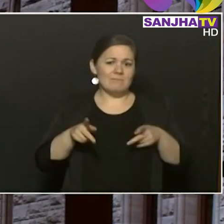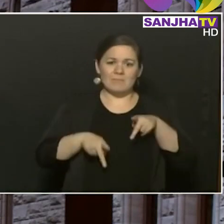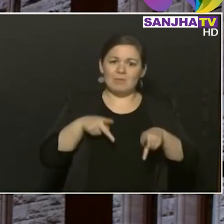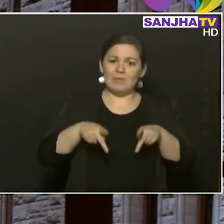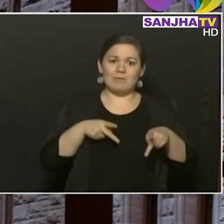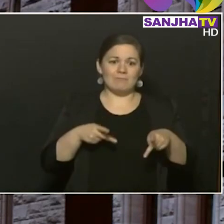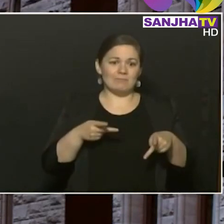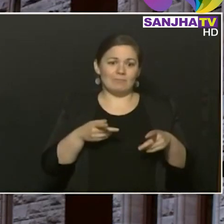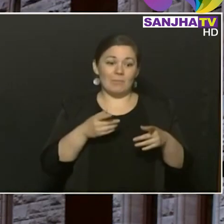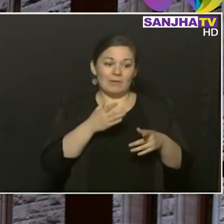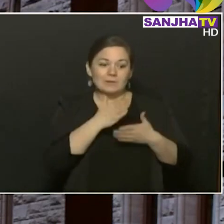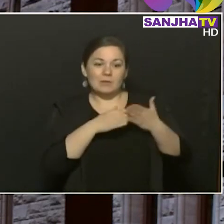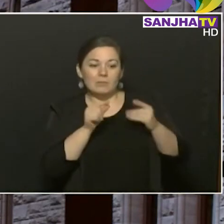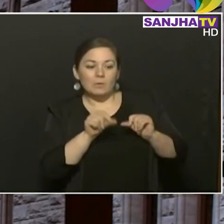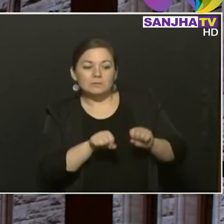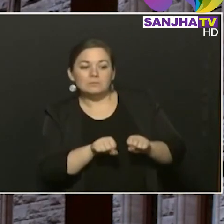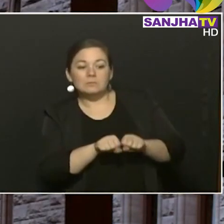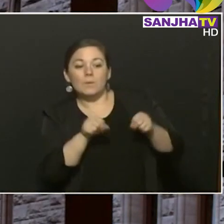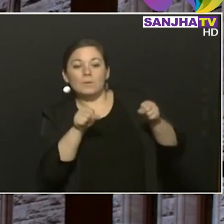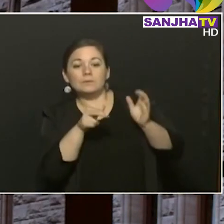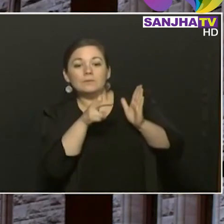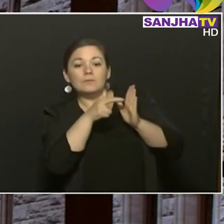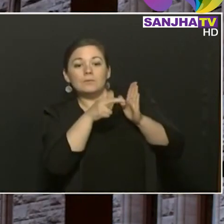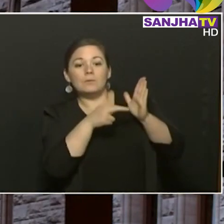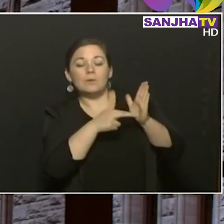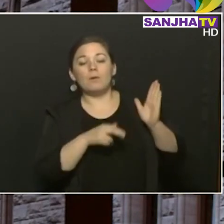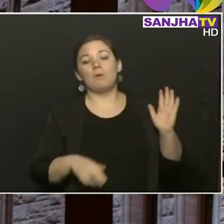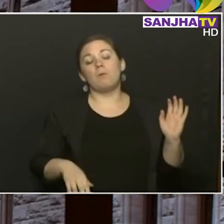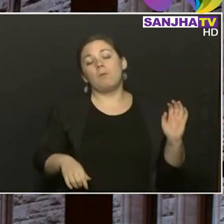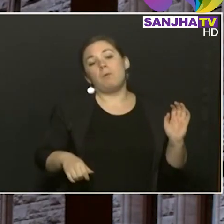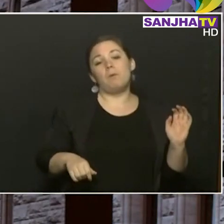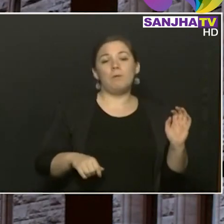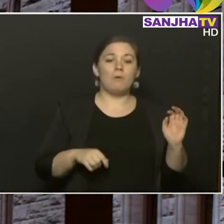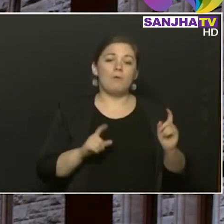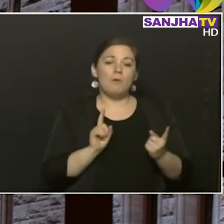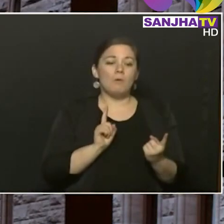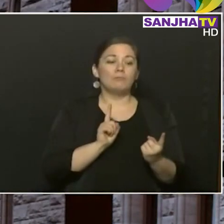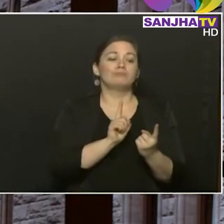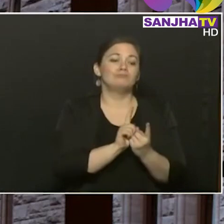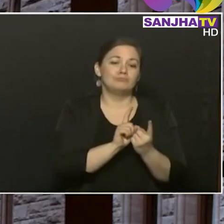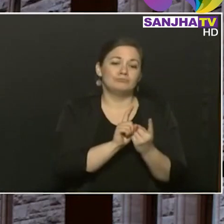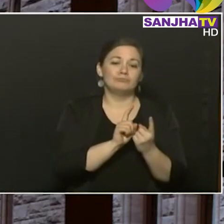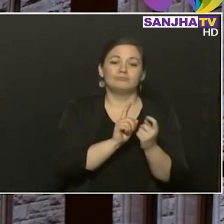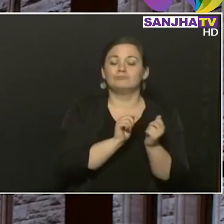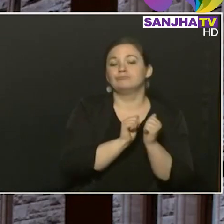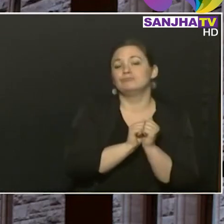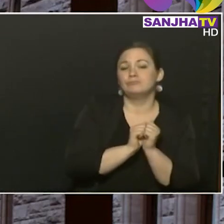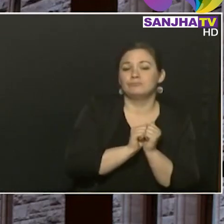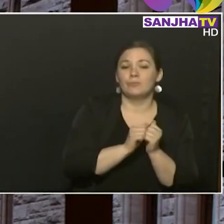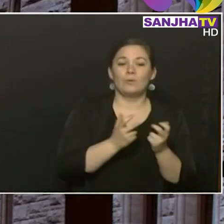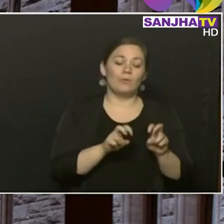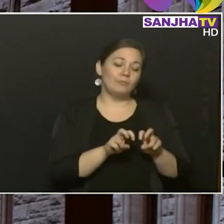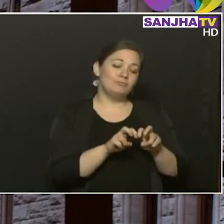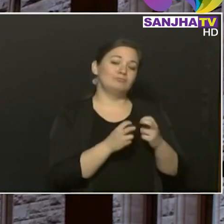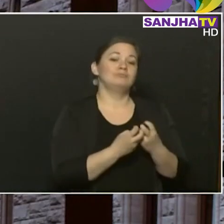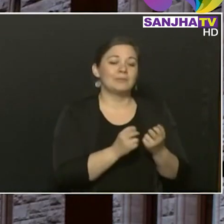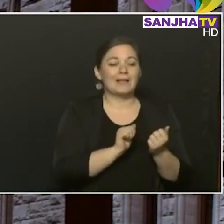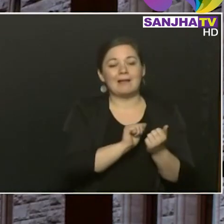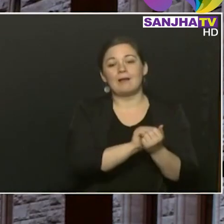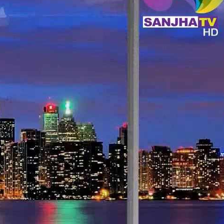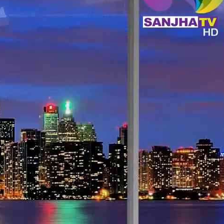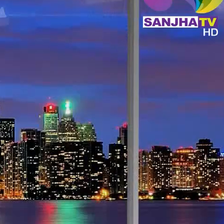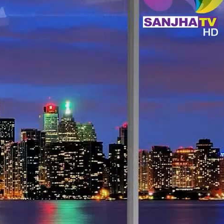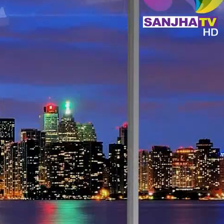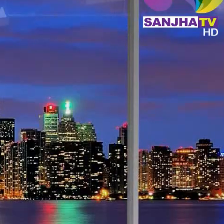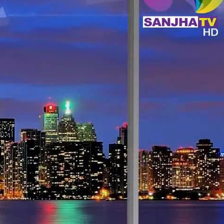distancing. Seemed like a benign thing to do, to get together in a group. Group behavior in that. Some feel whether they've gotten tired of doing that or